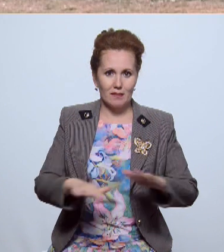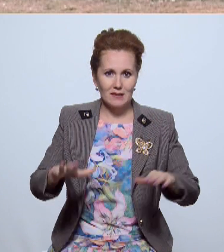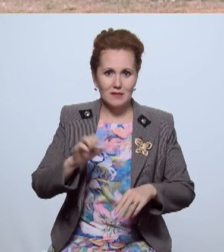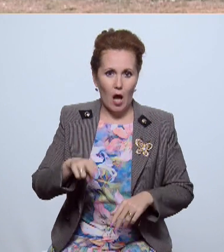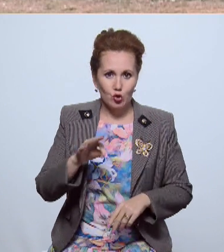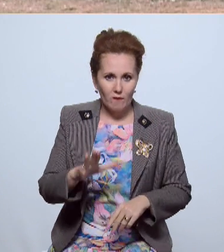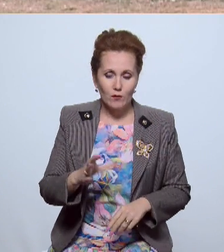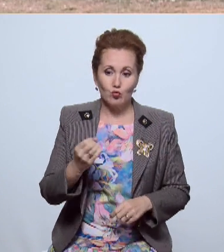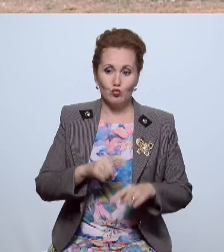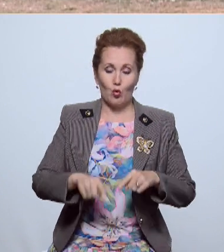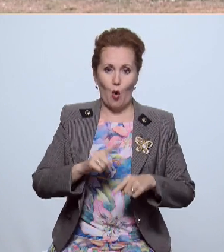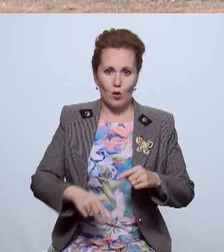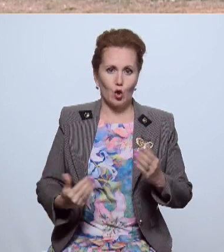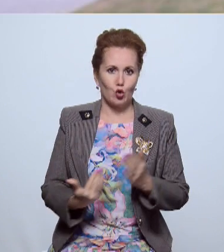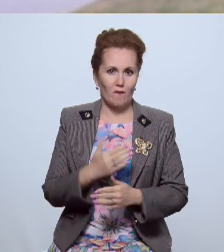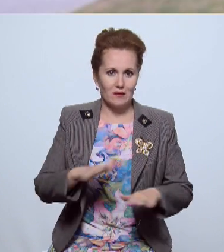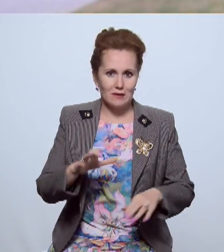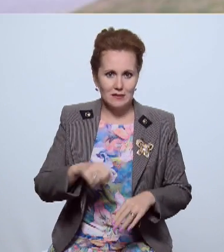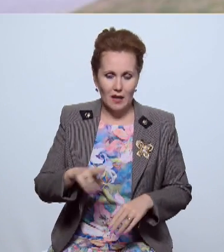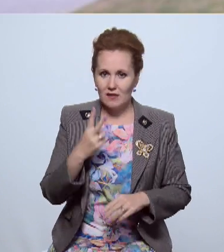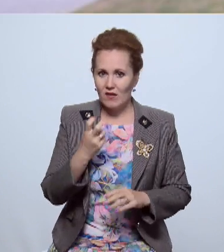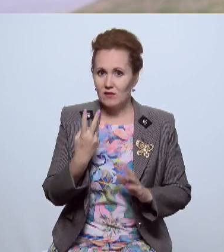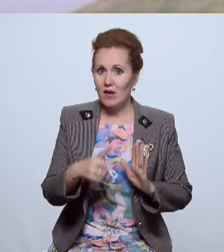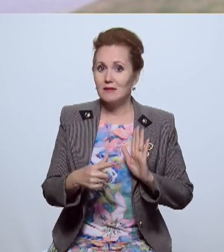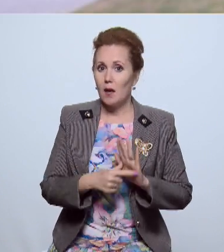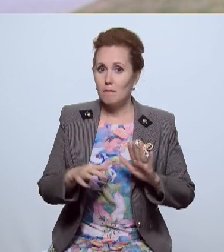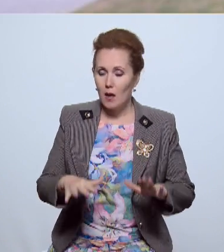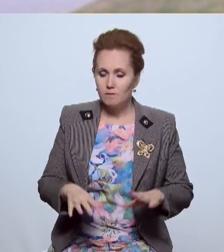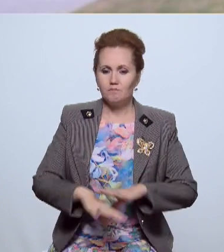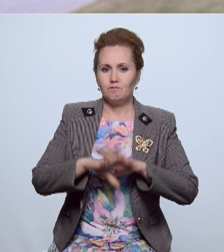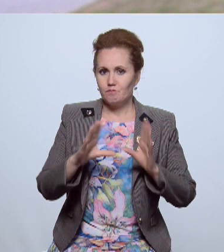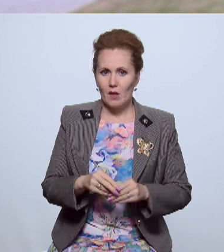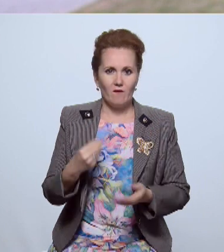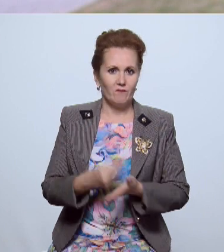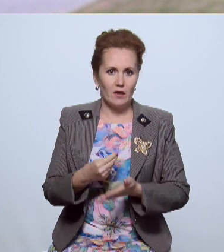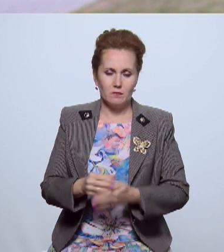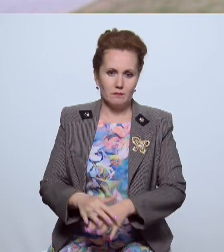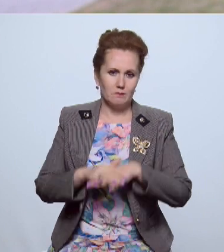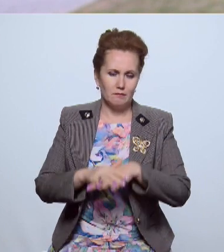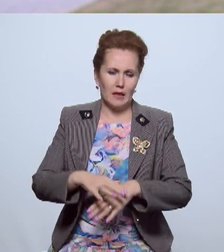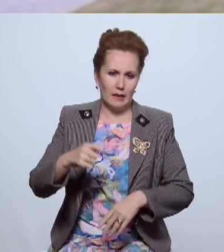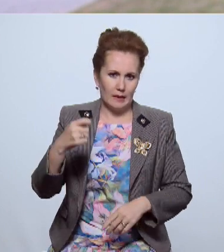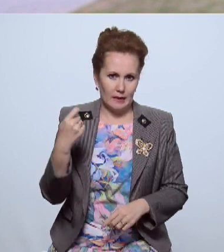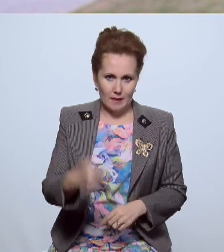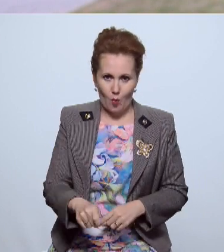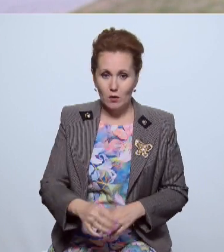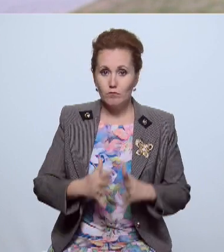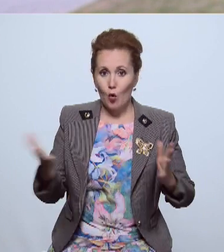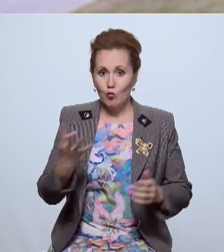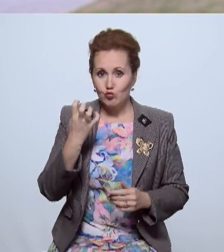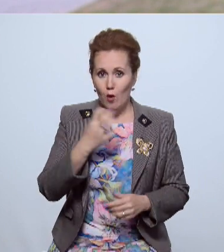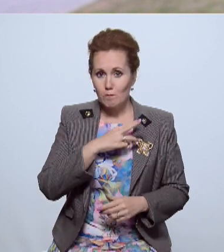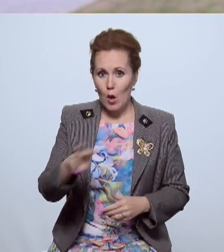мест. Решаются и проблемы с дорогами. В целом район так. Такие деньги финансирования не получал никогда. Более 400 миллионов